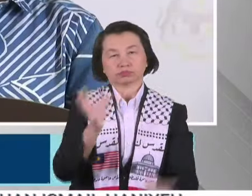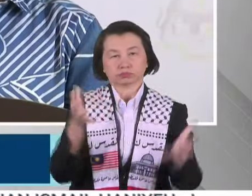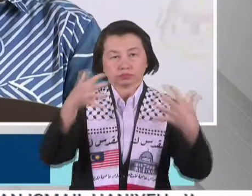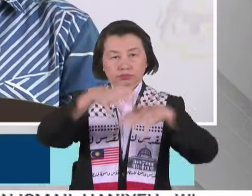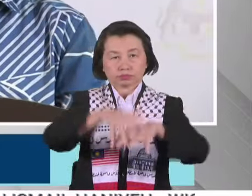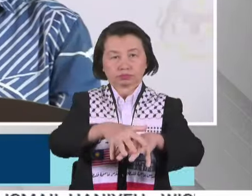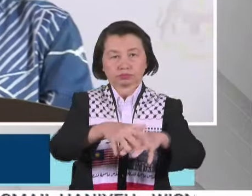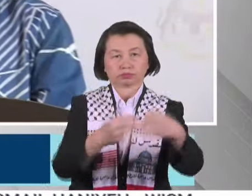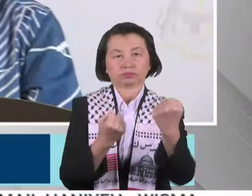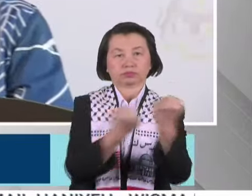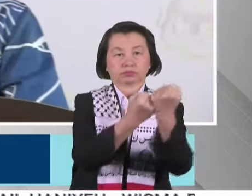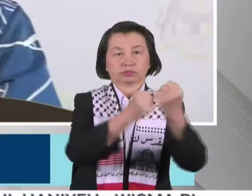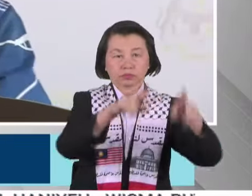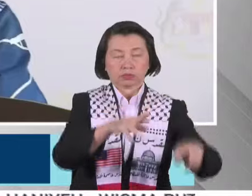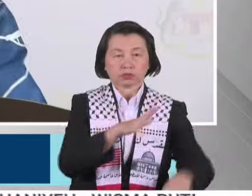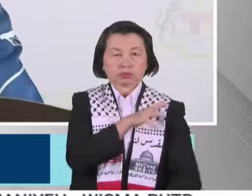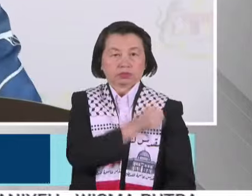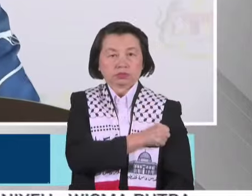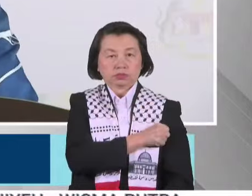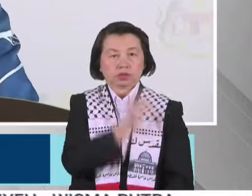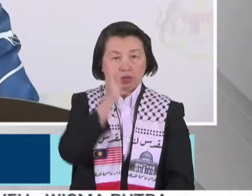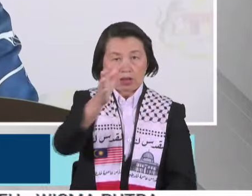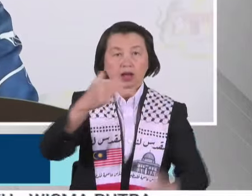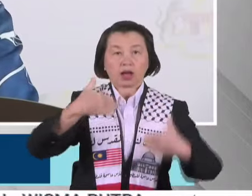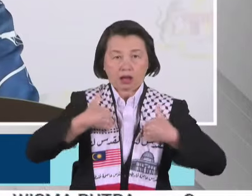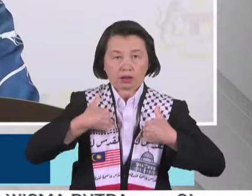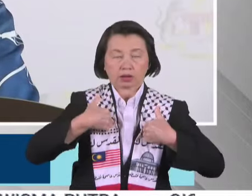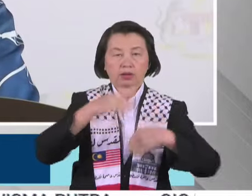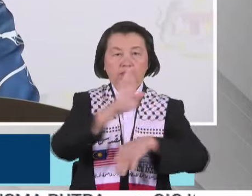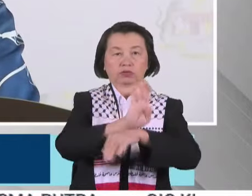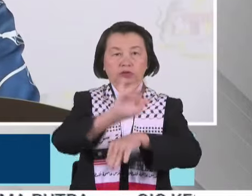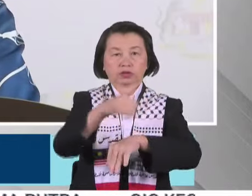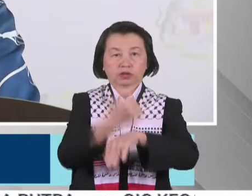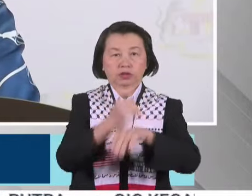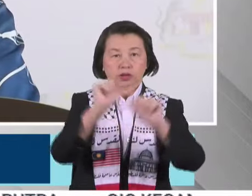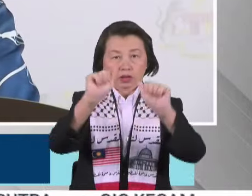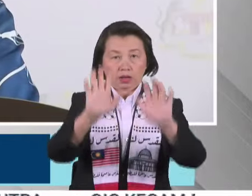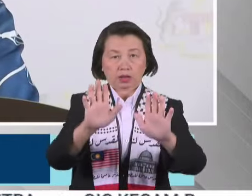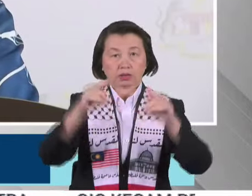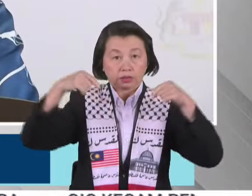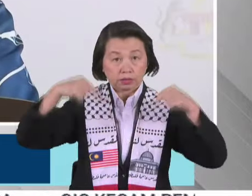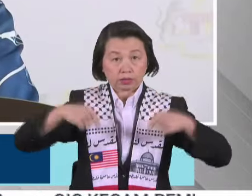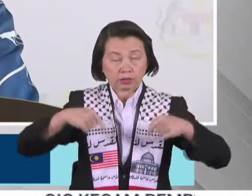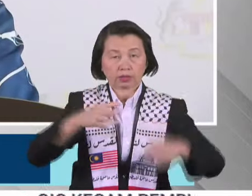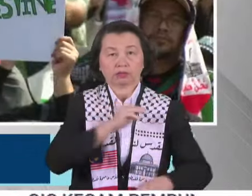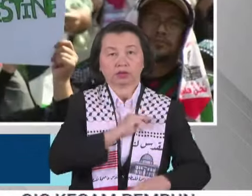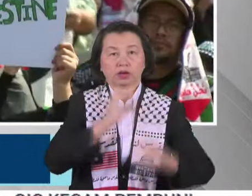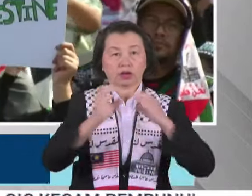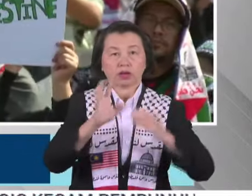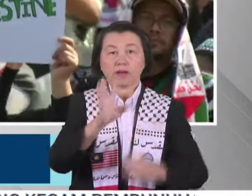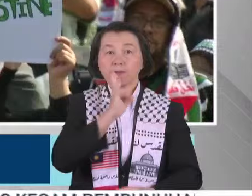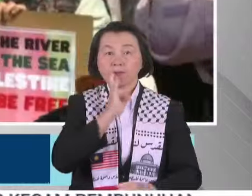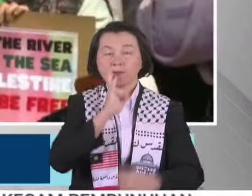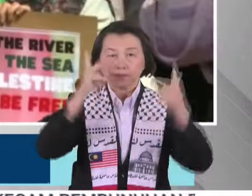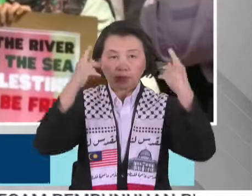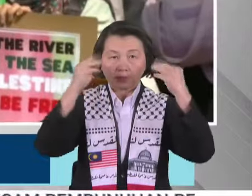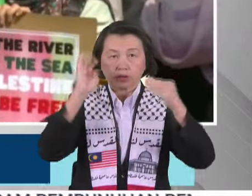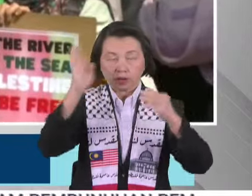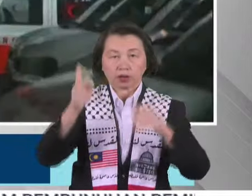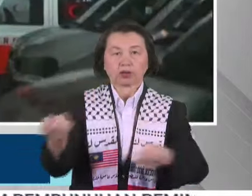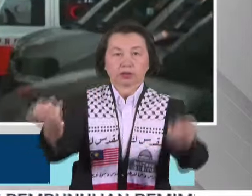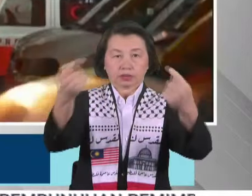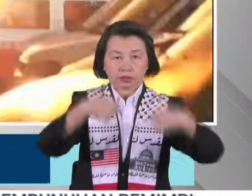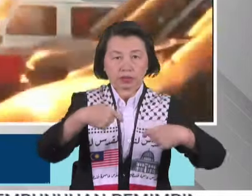Satu himpunan solidariti rakyat Palestin dijadual berlangsung di Aziata Arena Bukit Jalil hari ini. Menteri Komunikasi menyatakan Perdana Menteri dijangka turut